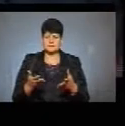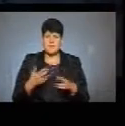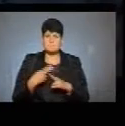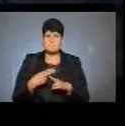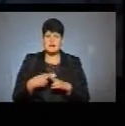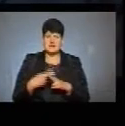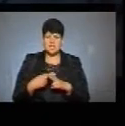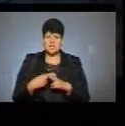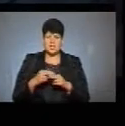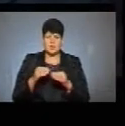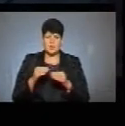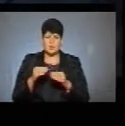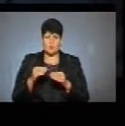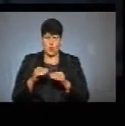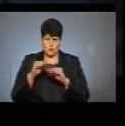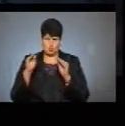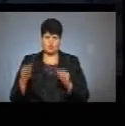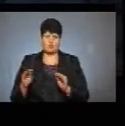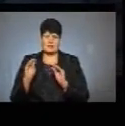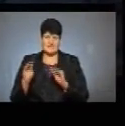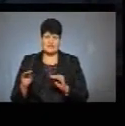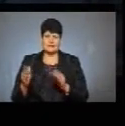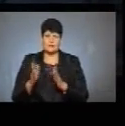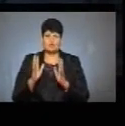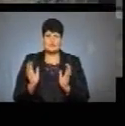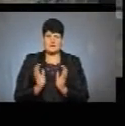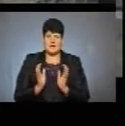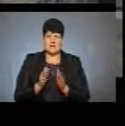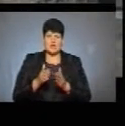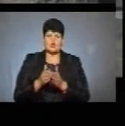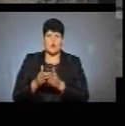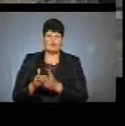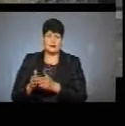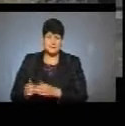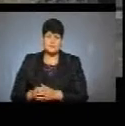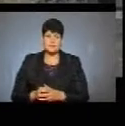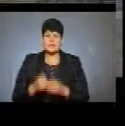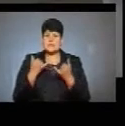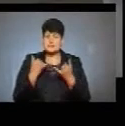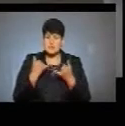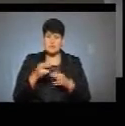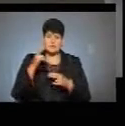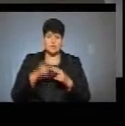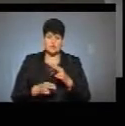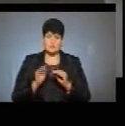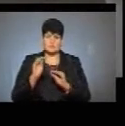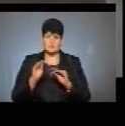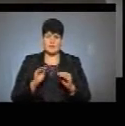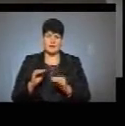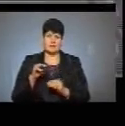металічних конструкцій, де будуть зберігатися човни. Зараз будівельники завершують монтувати